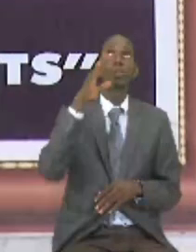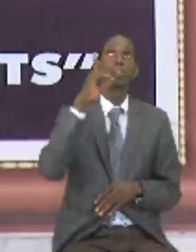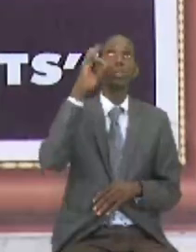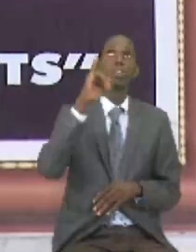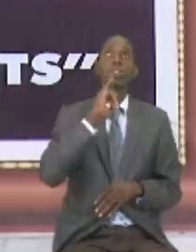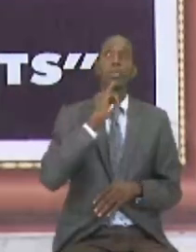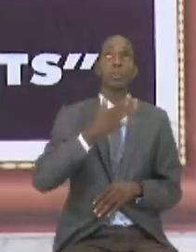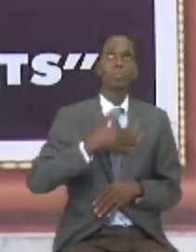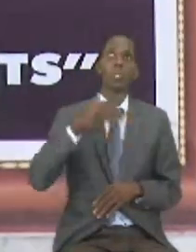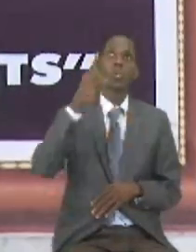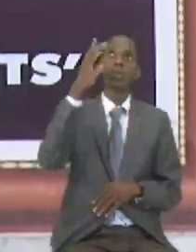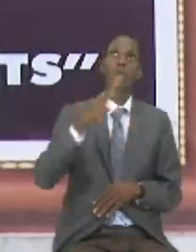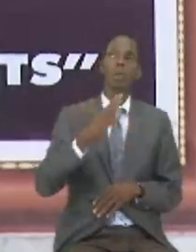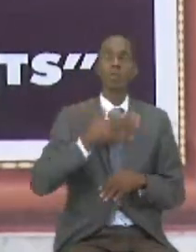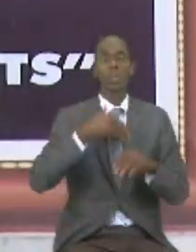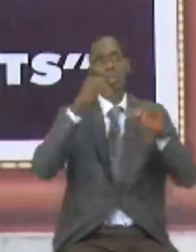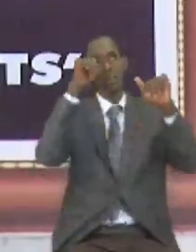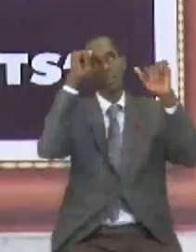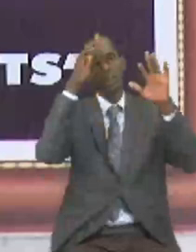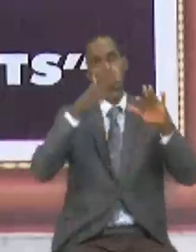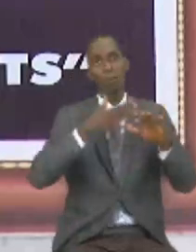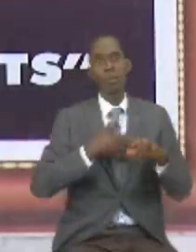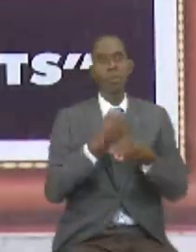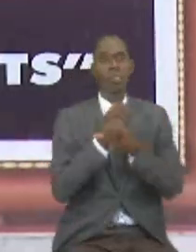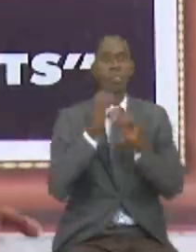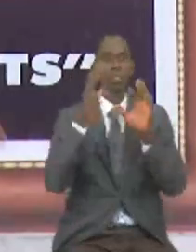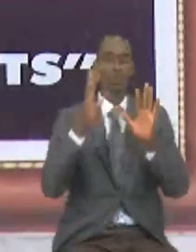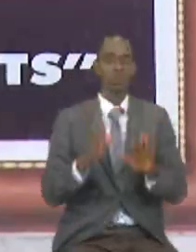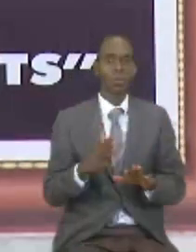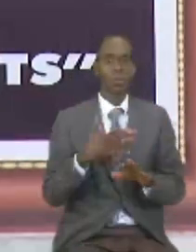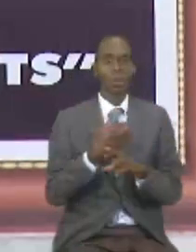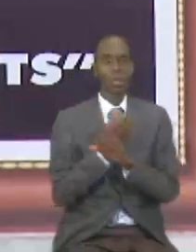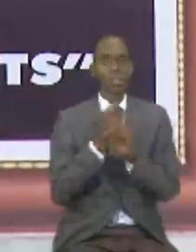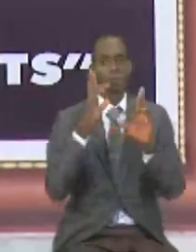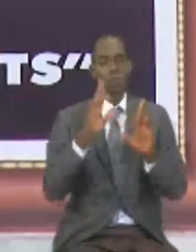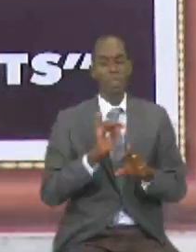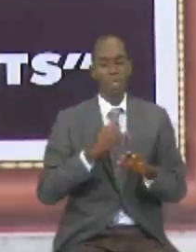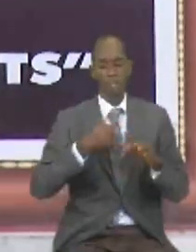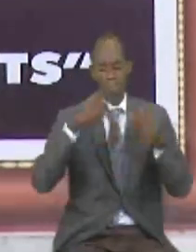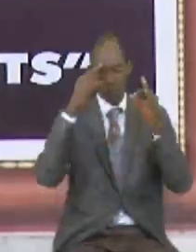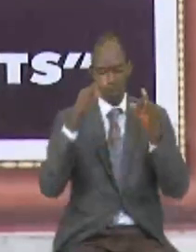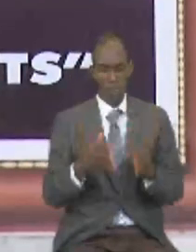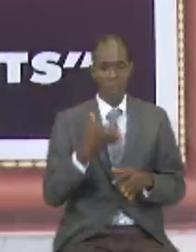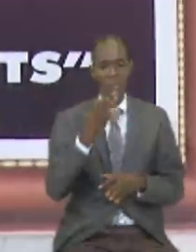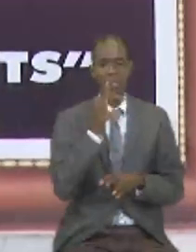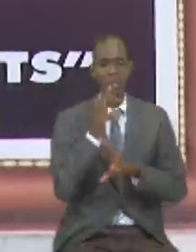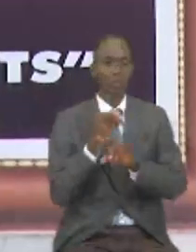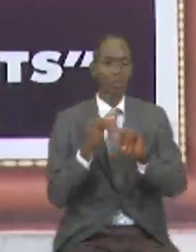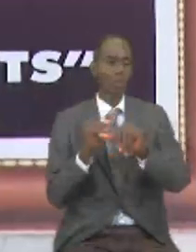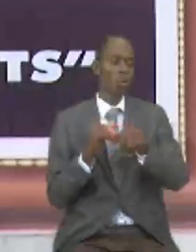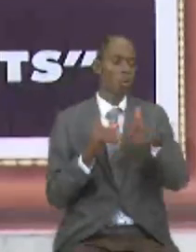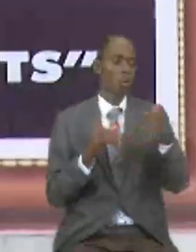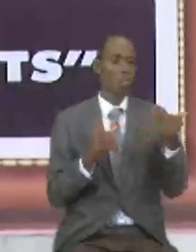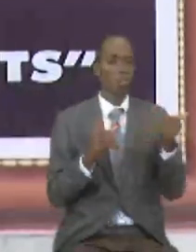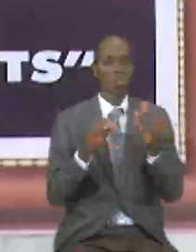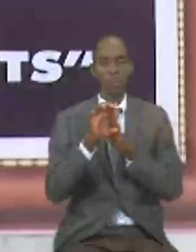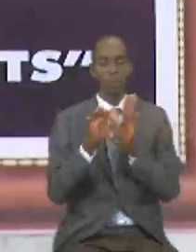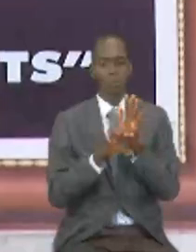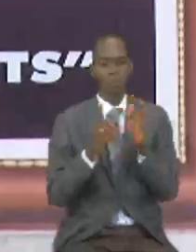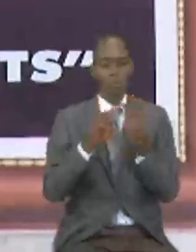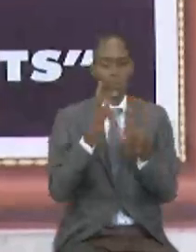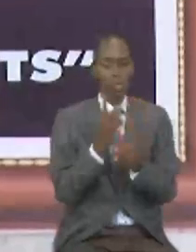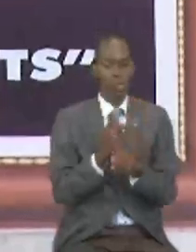est mon Père, il est mon Sauveur et il est mon Rédempteur. Et j'ai décidé qu'il n'y a point d'autre commandement à observer. C'est le